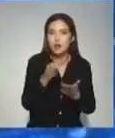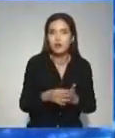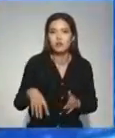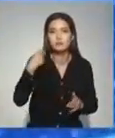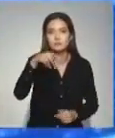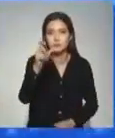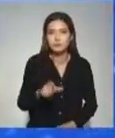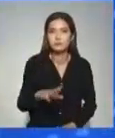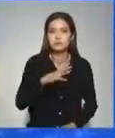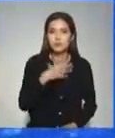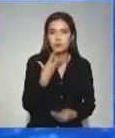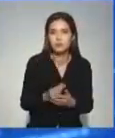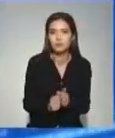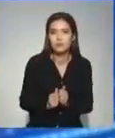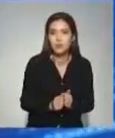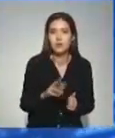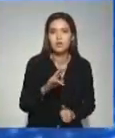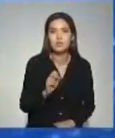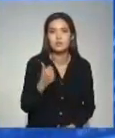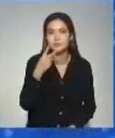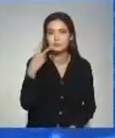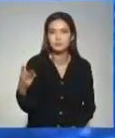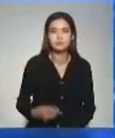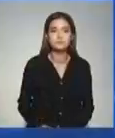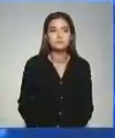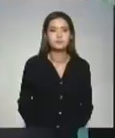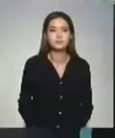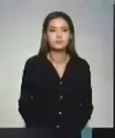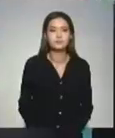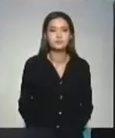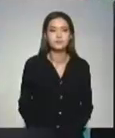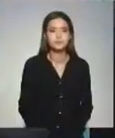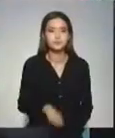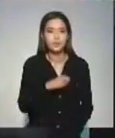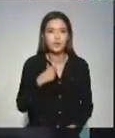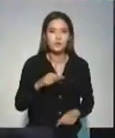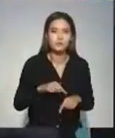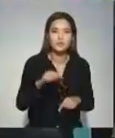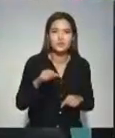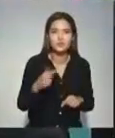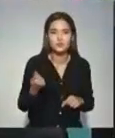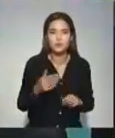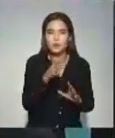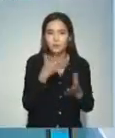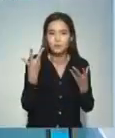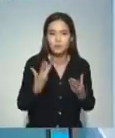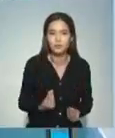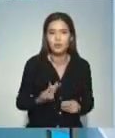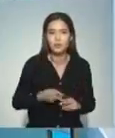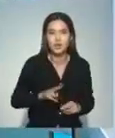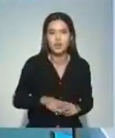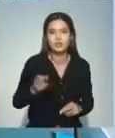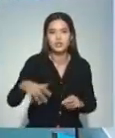в президенты был со своими сторонниками. Яна Гладкова продолжит. Самый интригующий момент вчерашнего дня. Международный